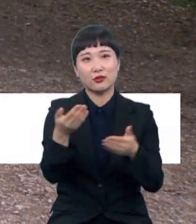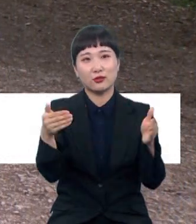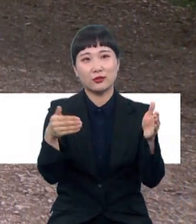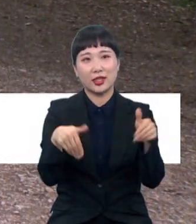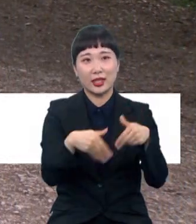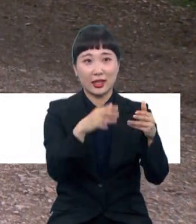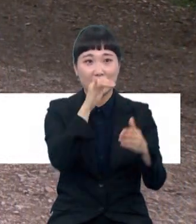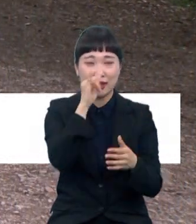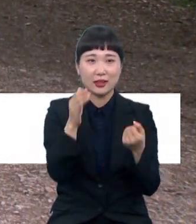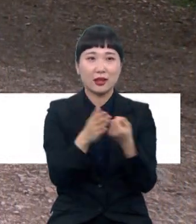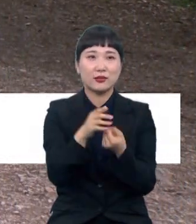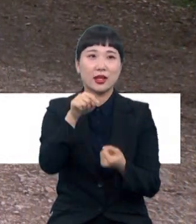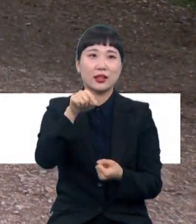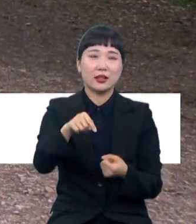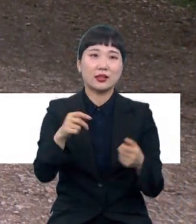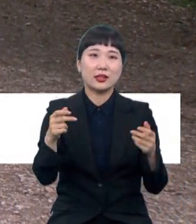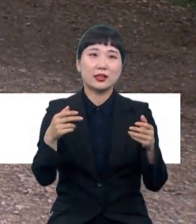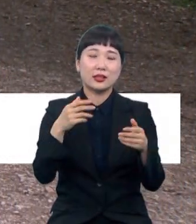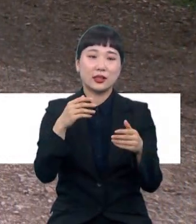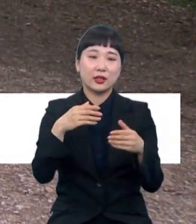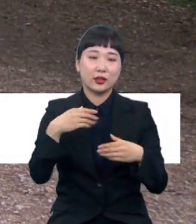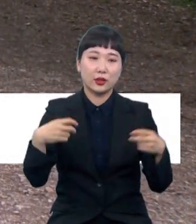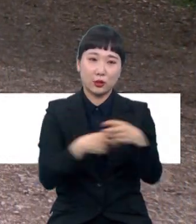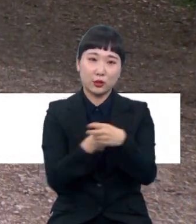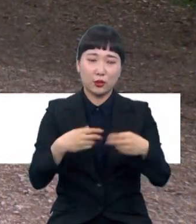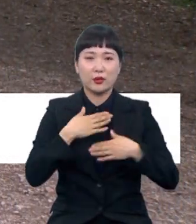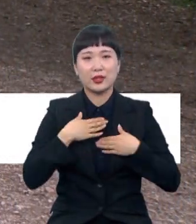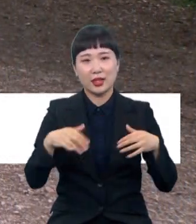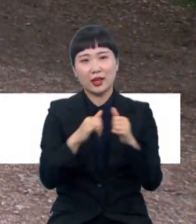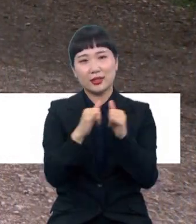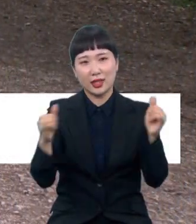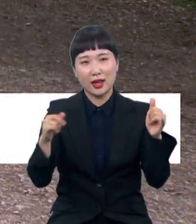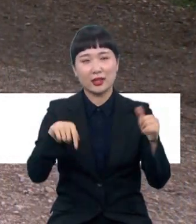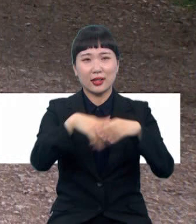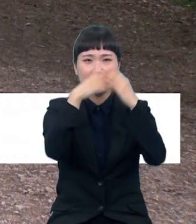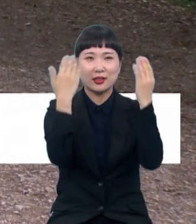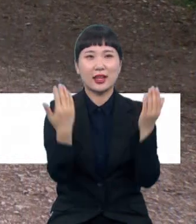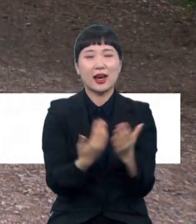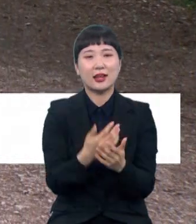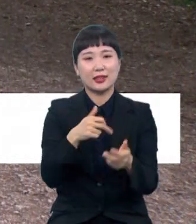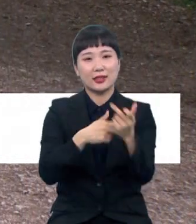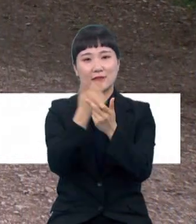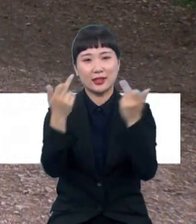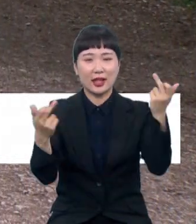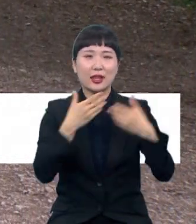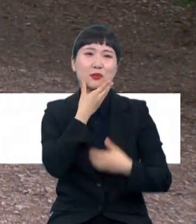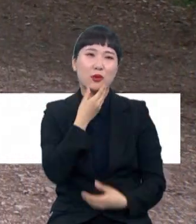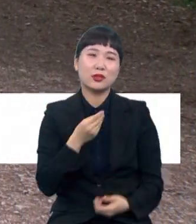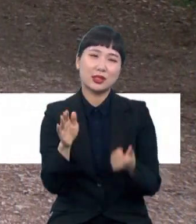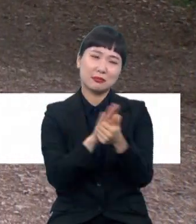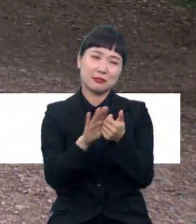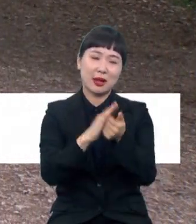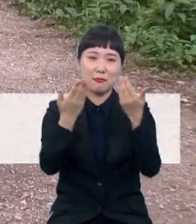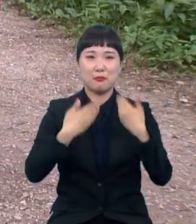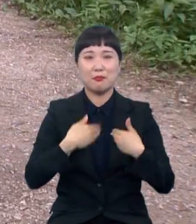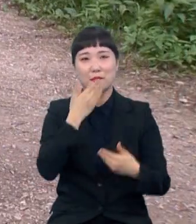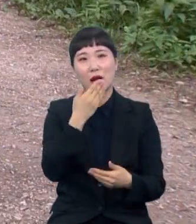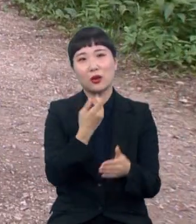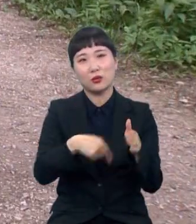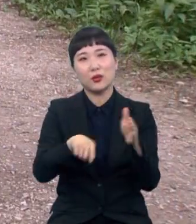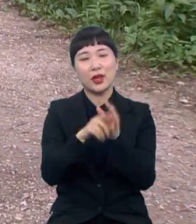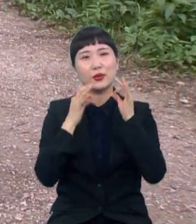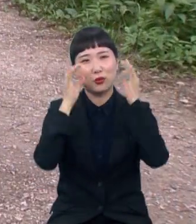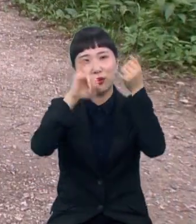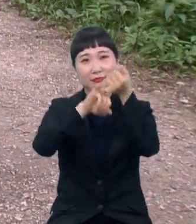녹지축에서 교통약자분들이 안전하고 편안히 산림복지 혜택을 누릴 수 있도록 최선을 다해 조성하도록 하겠습니다.